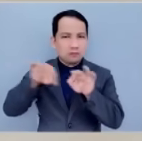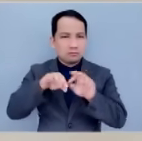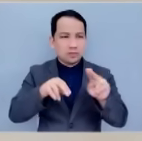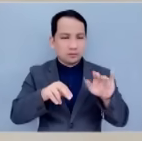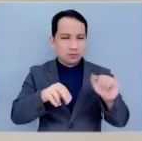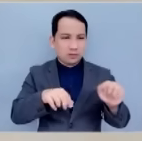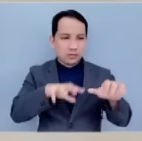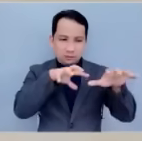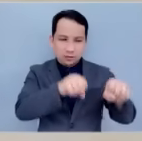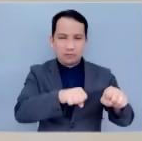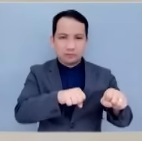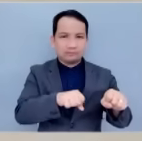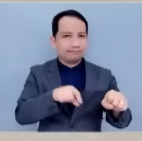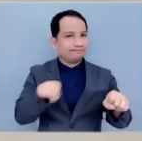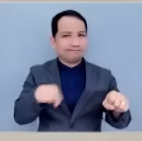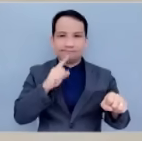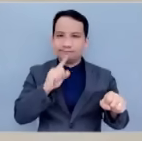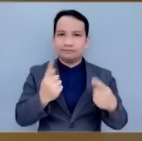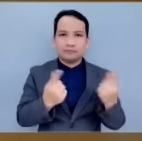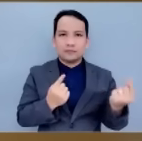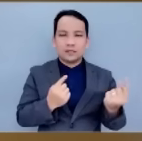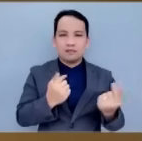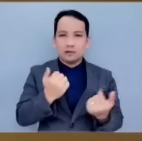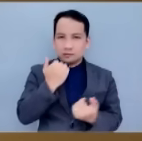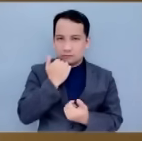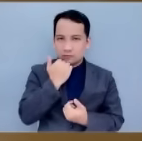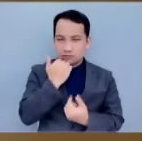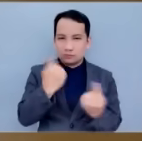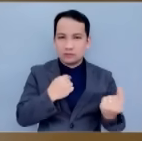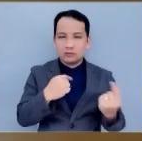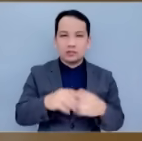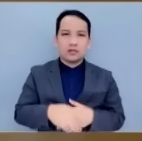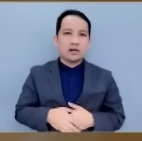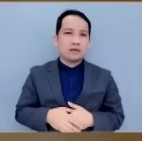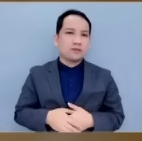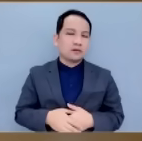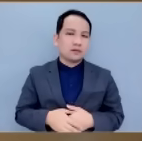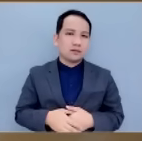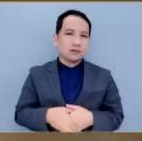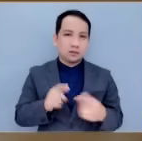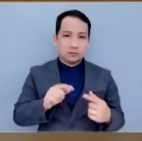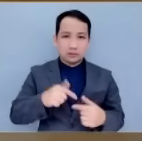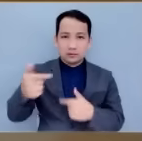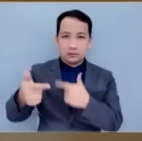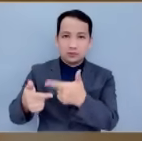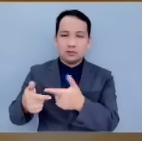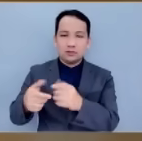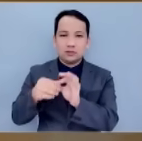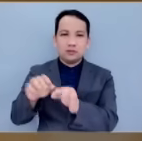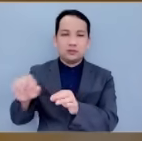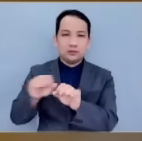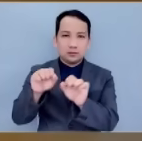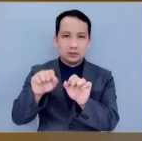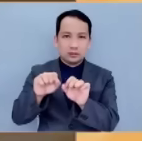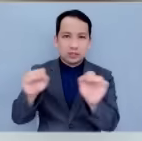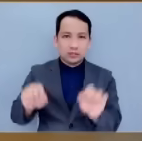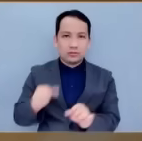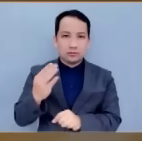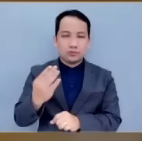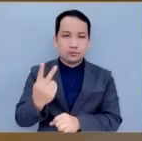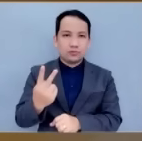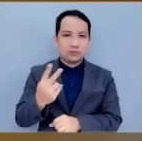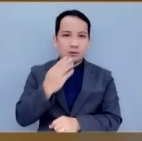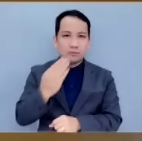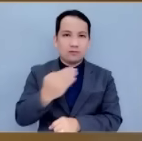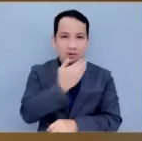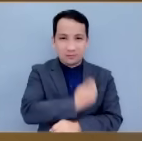ng kasuklam-suklam na gawiing ito. Sa ngayon, na-turn over na sa Station 2 ng Bacolod City Police ang mga chinap-chap